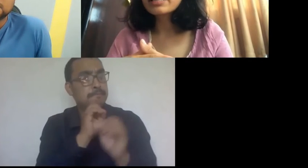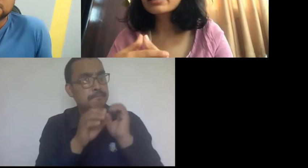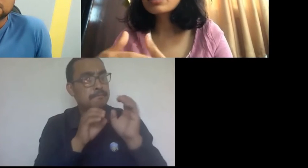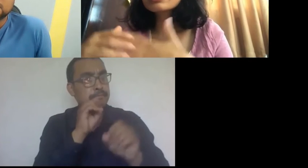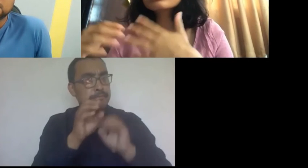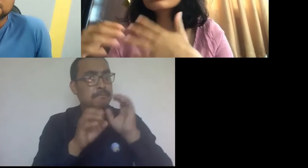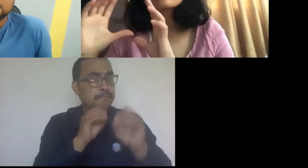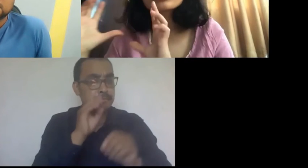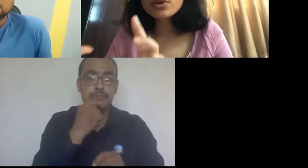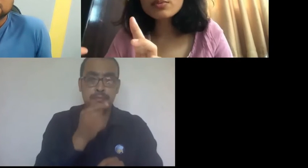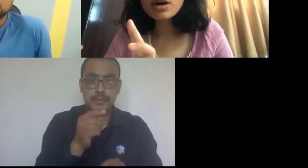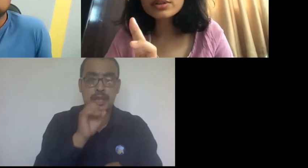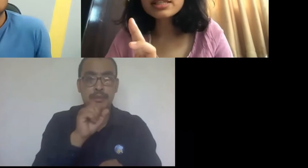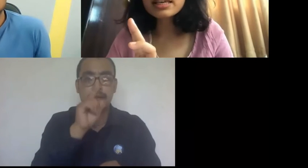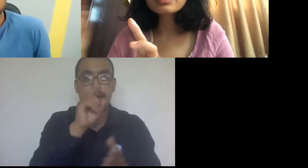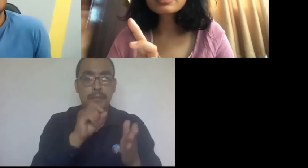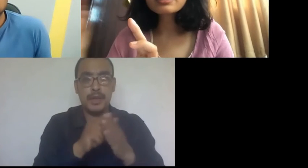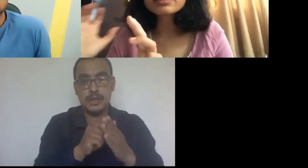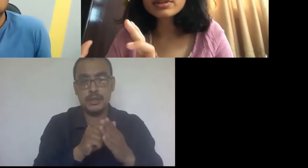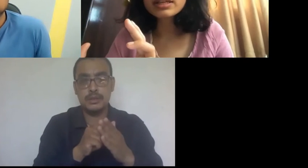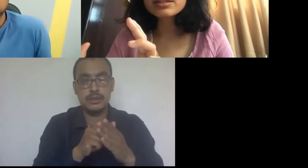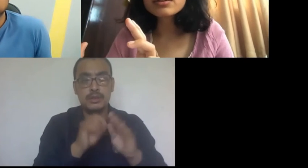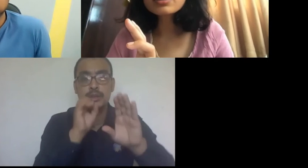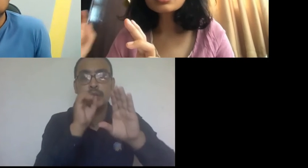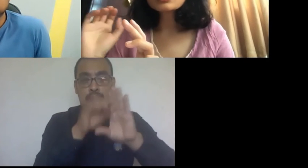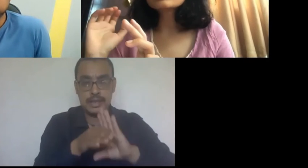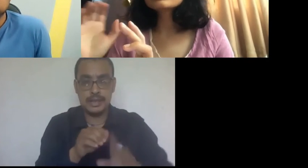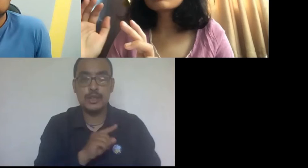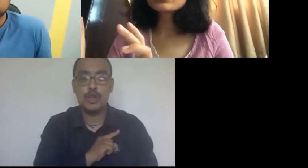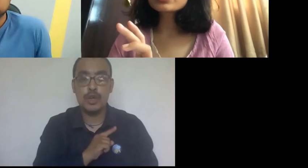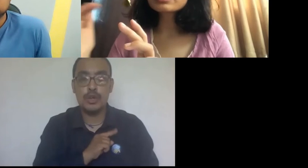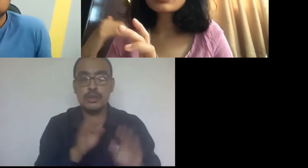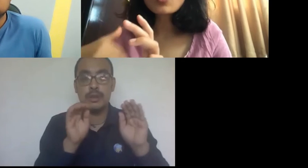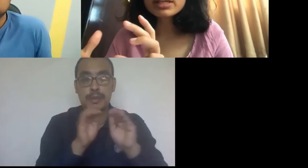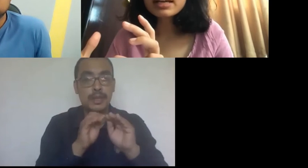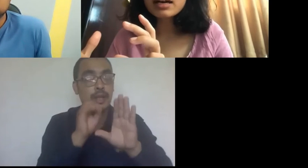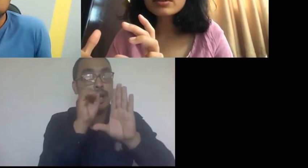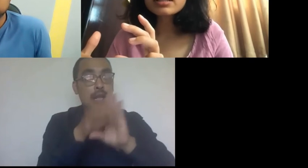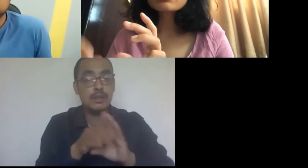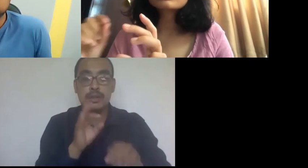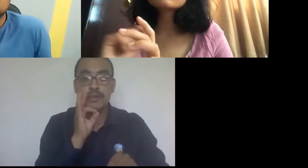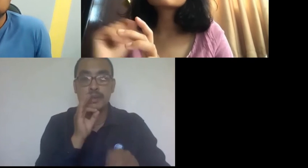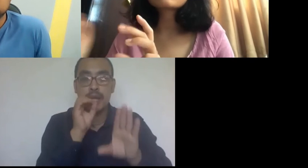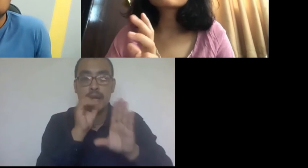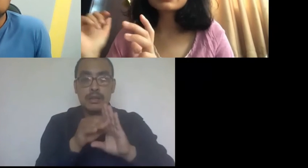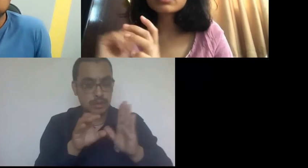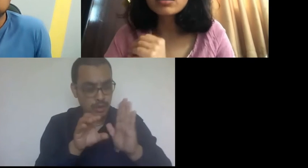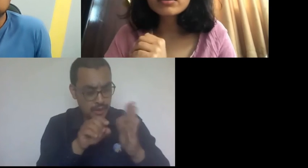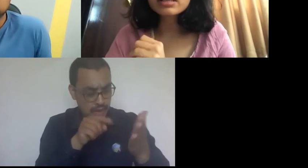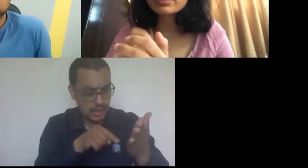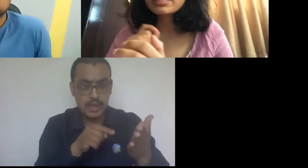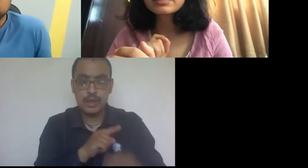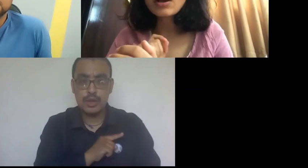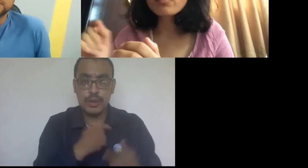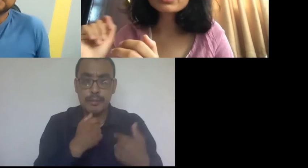पायौँ भन्दाखेरि उहाँले चाहिँ एउटा पोस्ट गर्नुभएको रहेछ कि एन्जाइटी रिलेटेडको, अनि त्यसमा पोस्ट गर्दाखेरि कमेन्ट आएको रहेछ, ए तिमीलाई त एन्जाइटी भएको